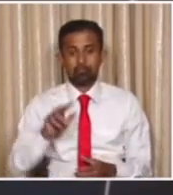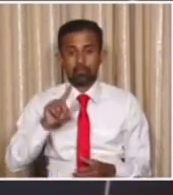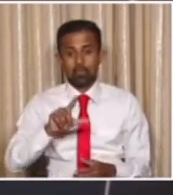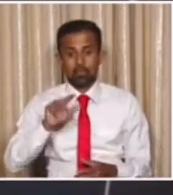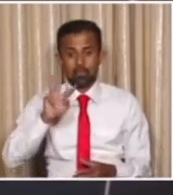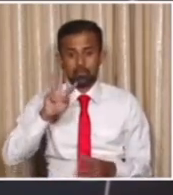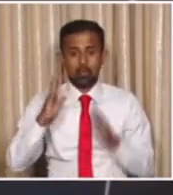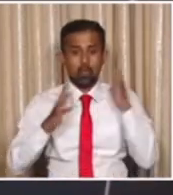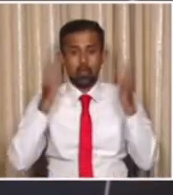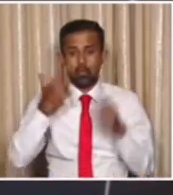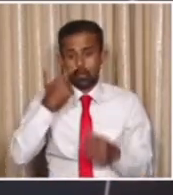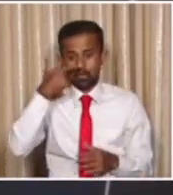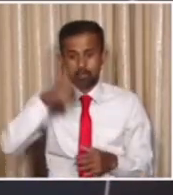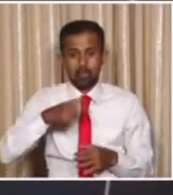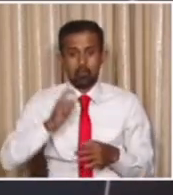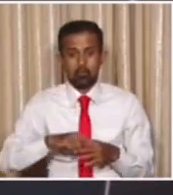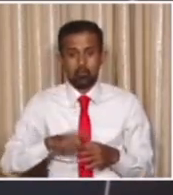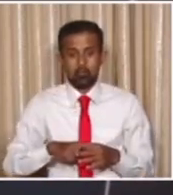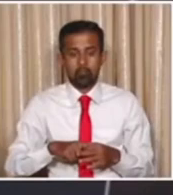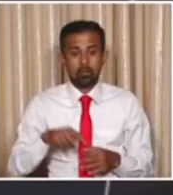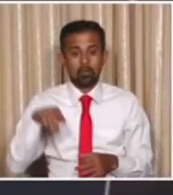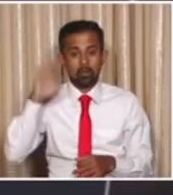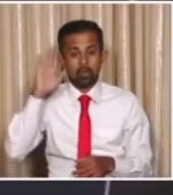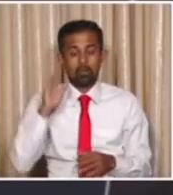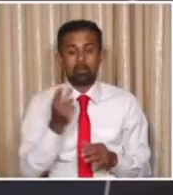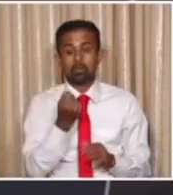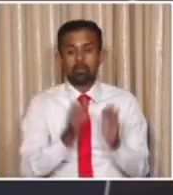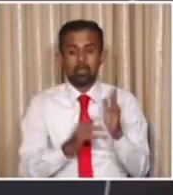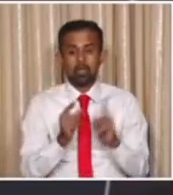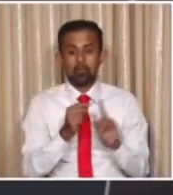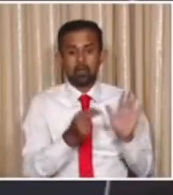ලෝක තෙල් අර්බුදය ආවා. එදා මුදල් නැමැතුම ආචාර්ය එන්නම් පෙරමැතුම